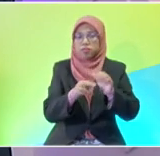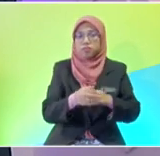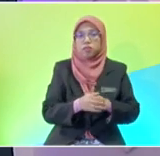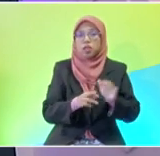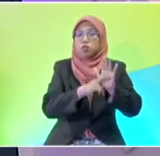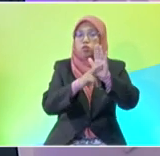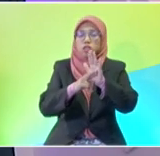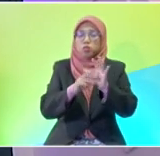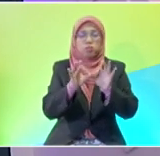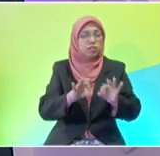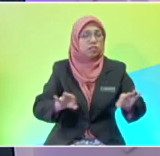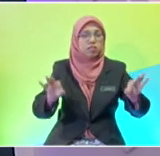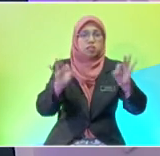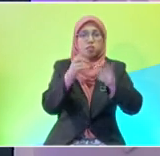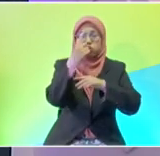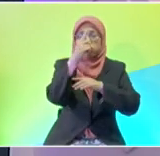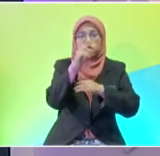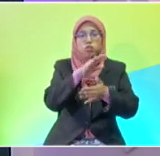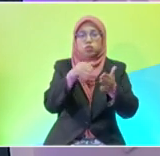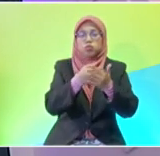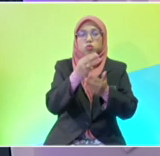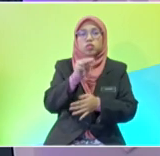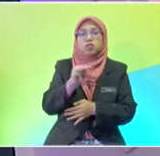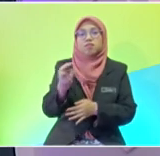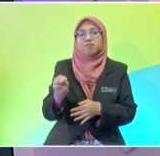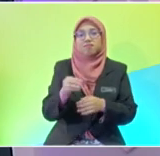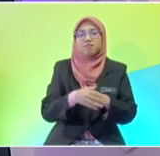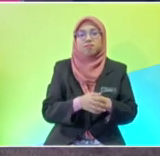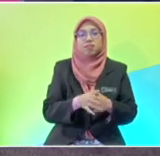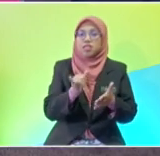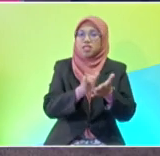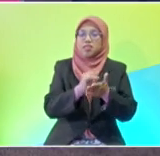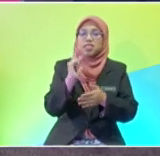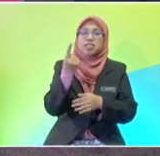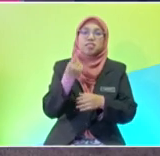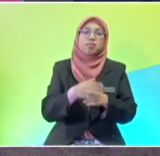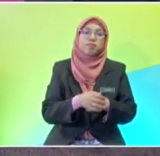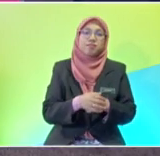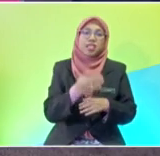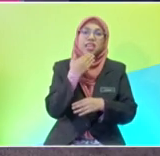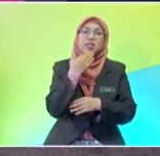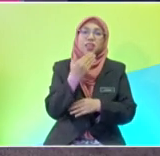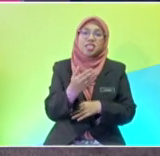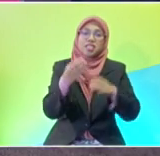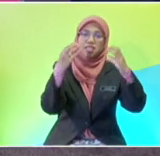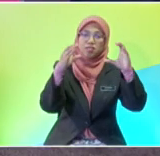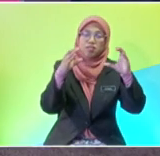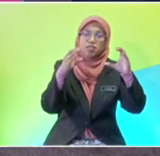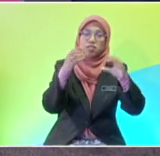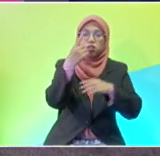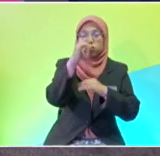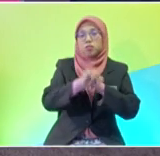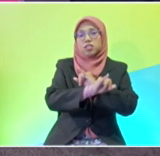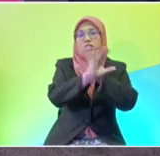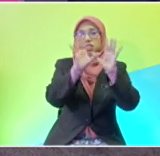sangat penting untuk semua murid oke itu saja yang